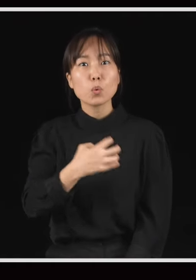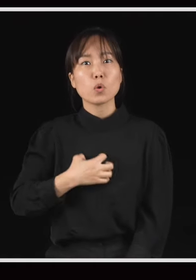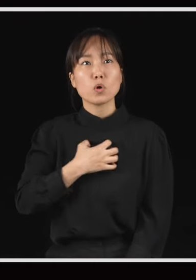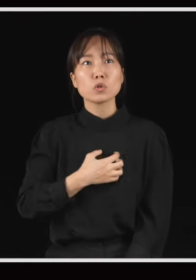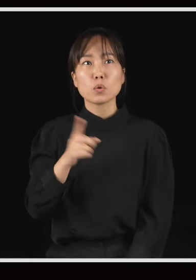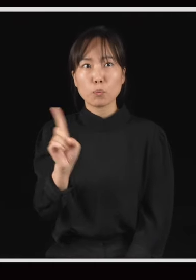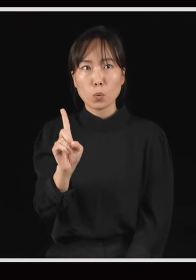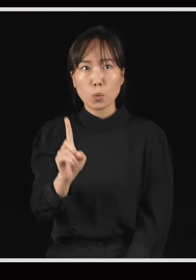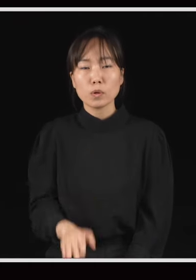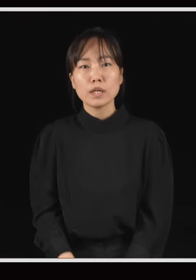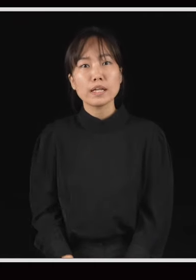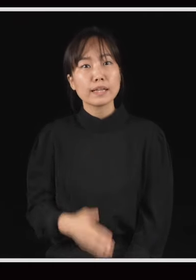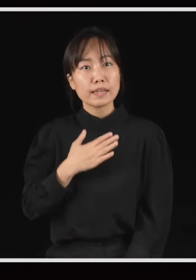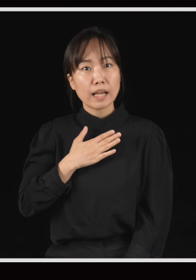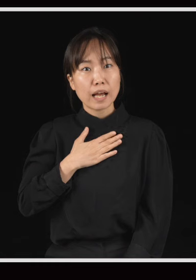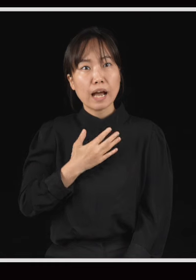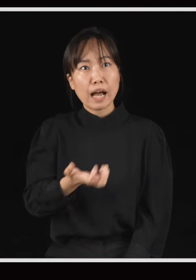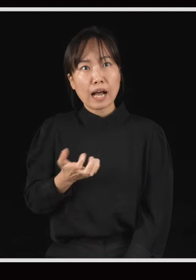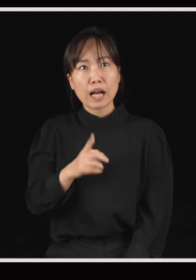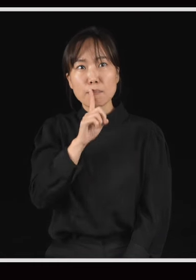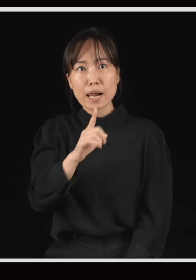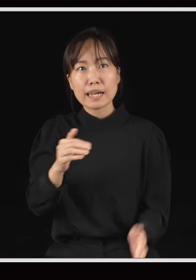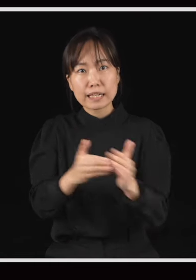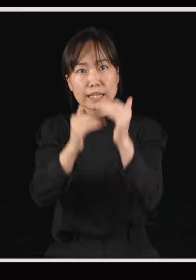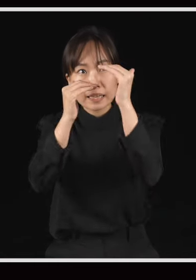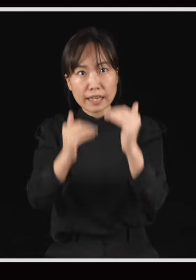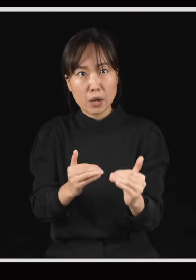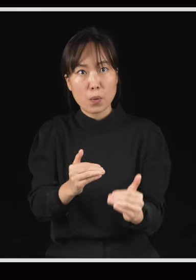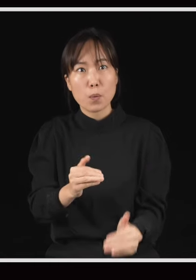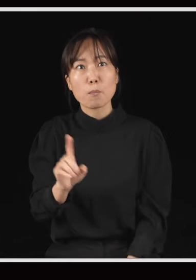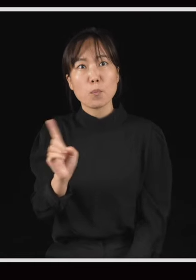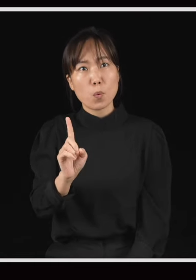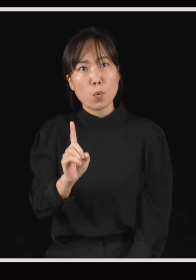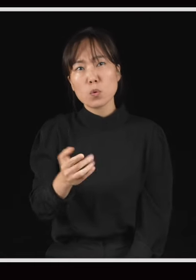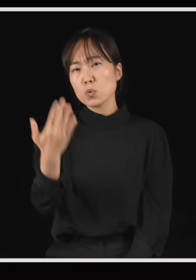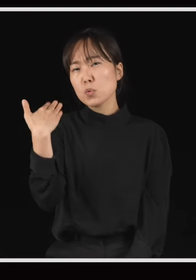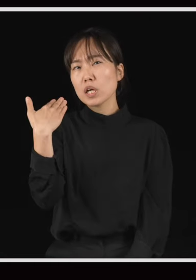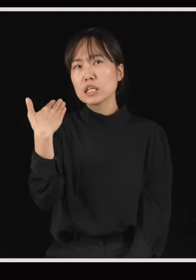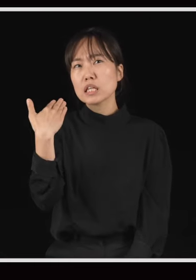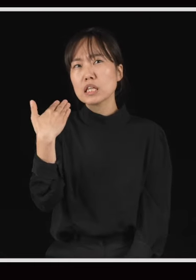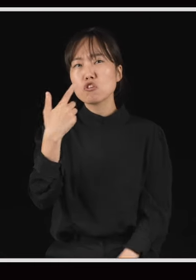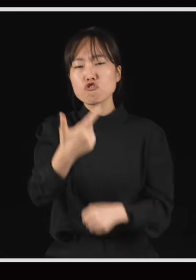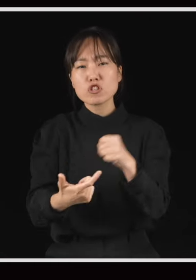그거랑 같이 가는 게 제가 아까 식생활 지수 말씀드렸지만 당분의